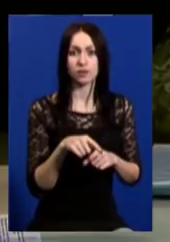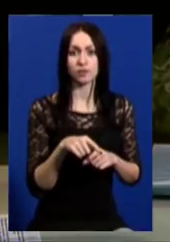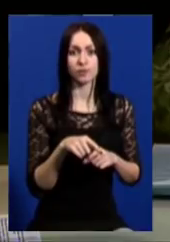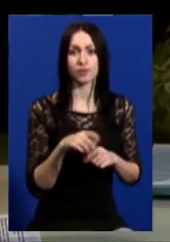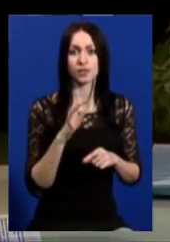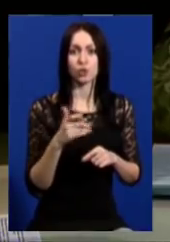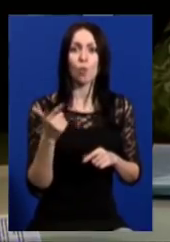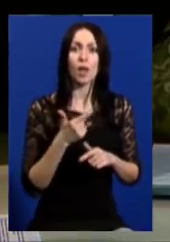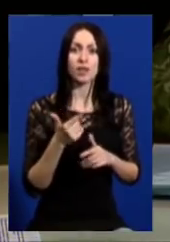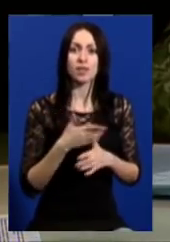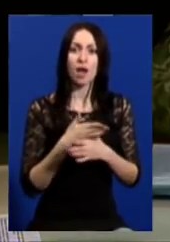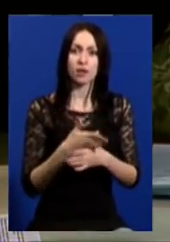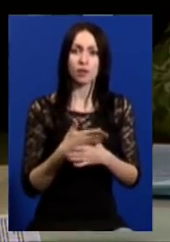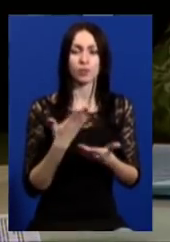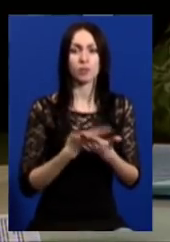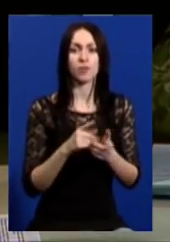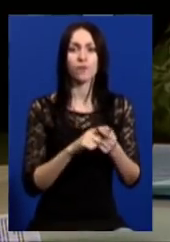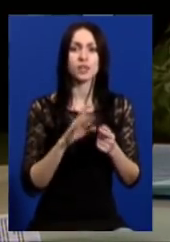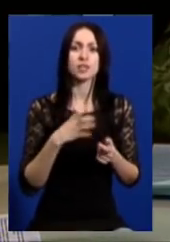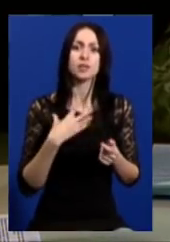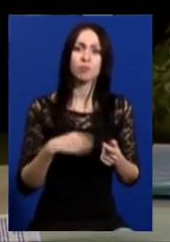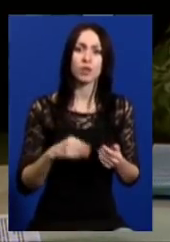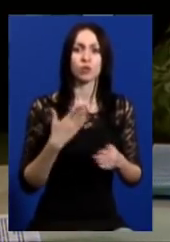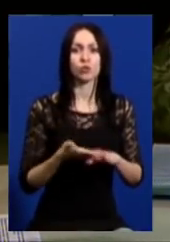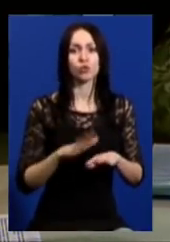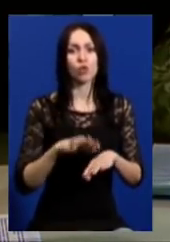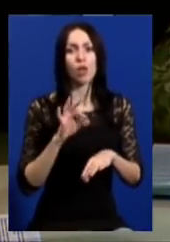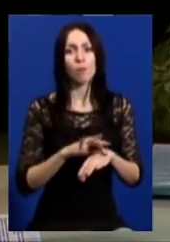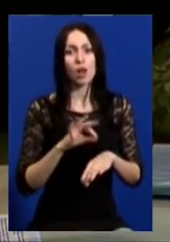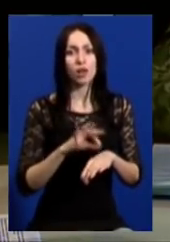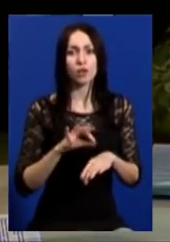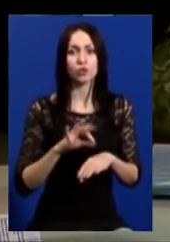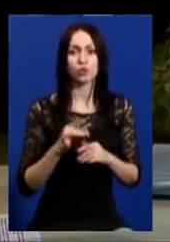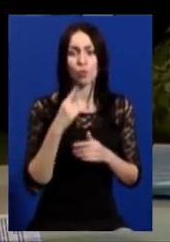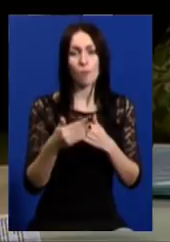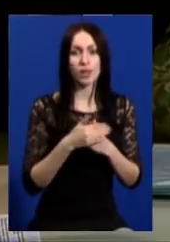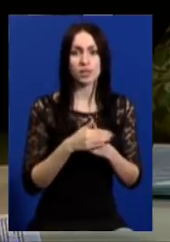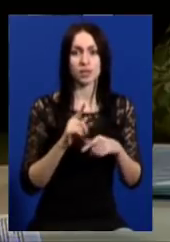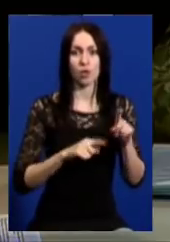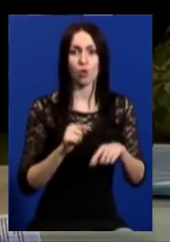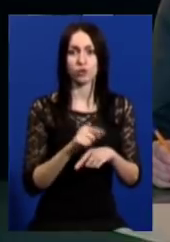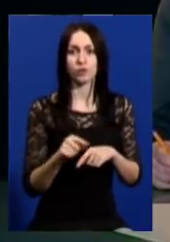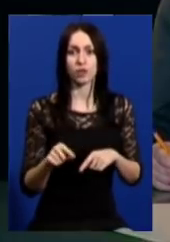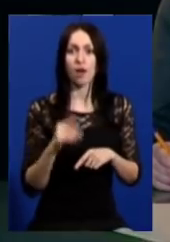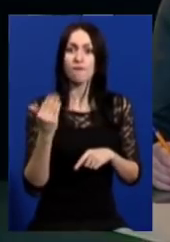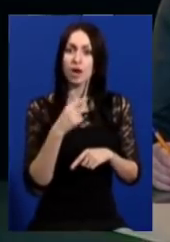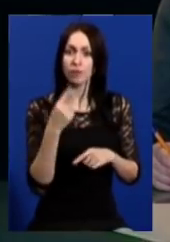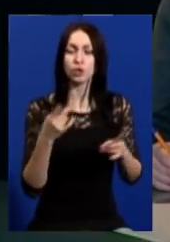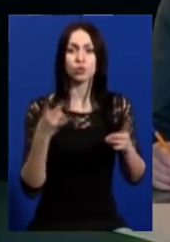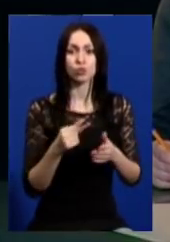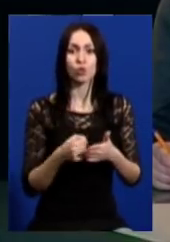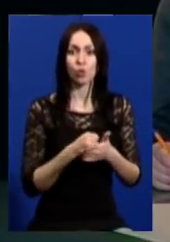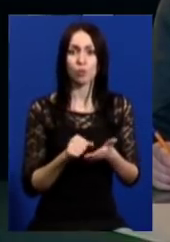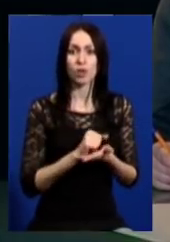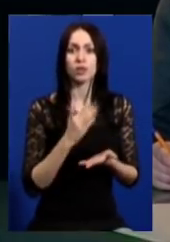гуманітарною метою, це, наприклад, у зв'язку зі смертю або тяжкою хворобою близьких родичів. Ви кажете, необхідні документи